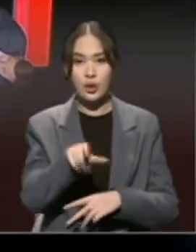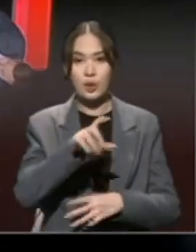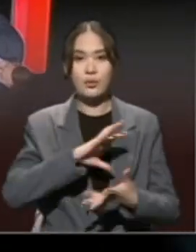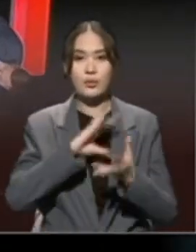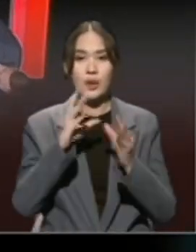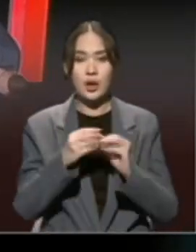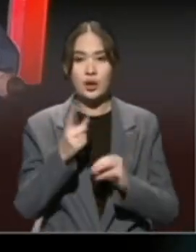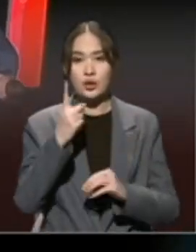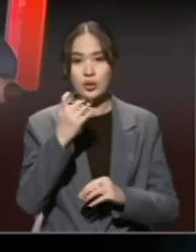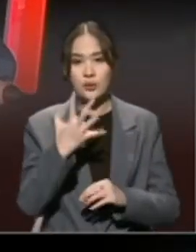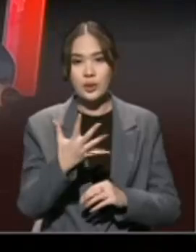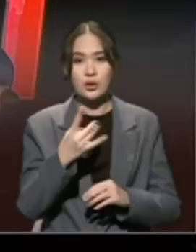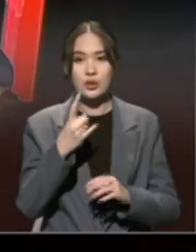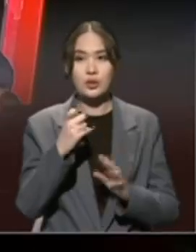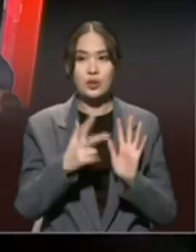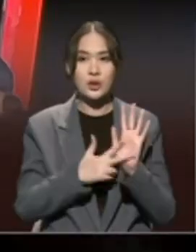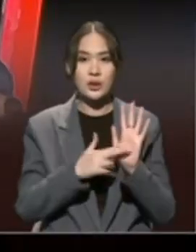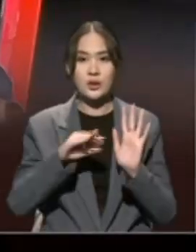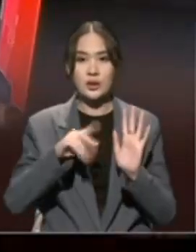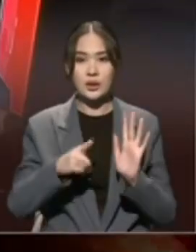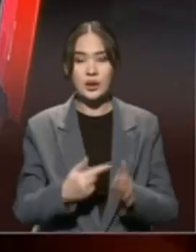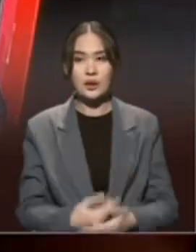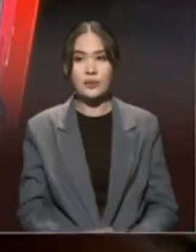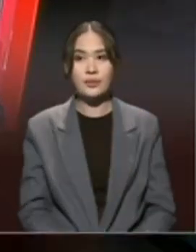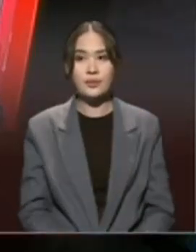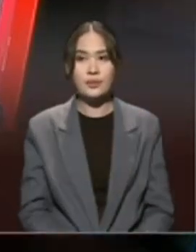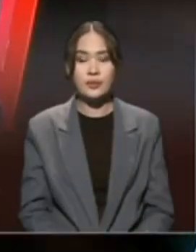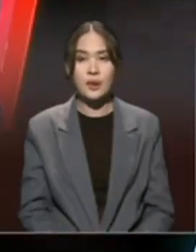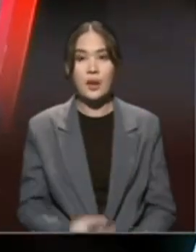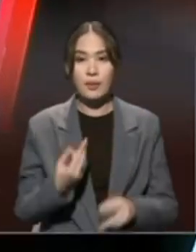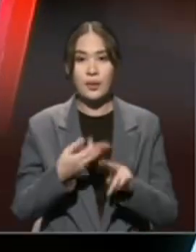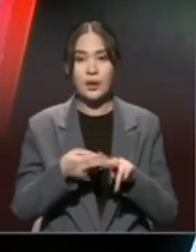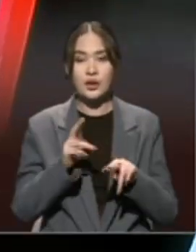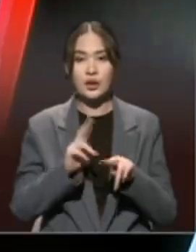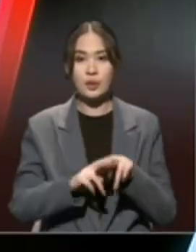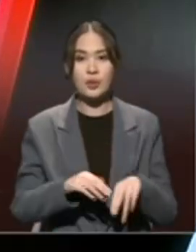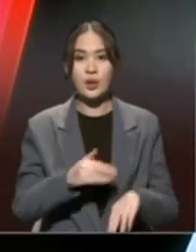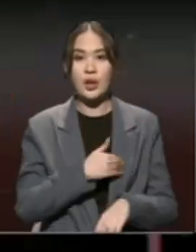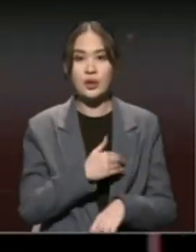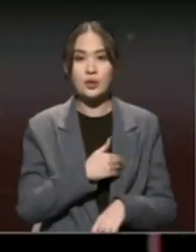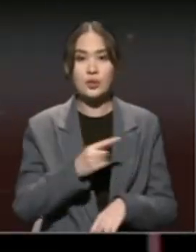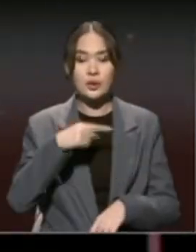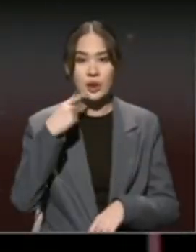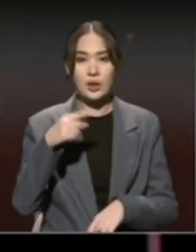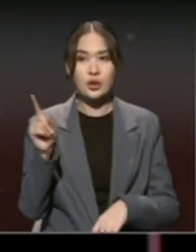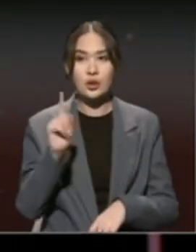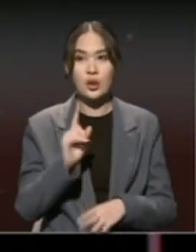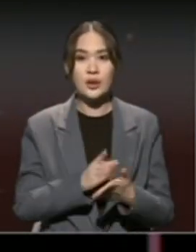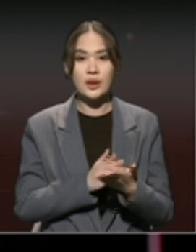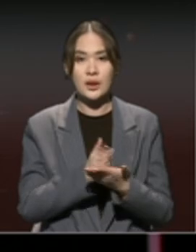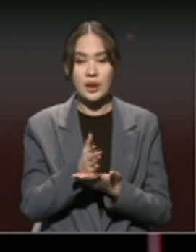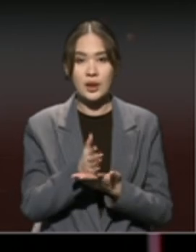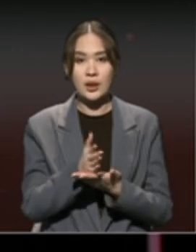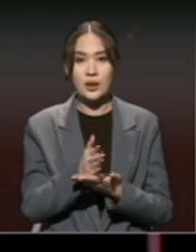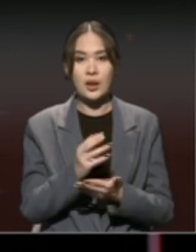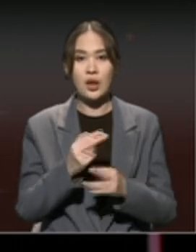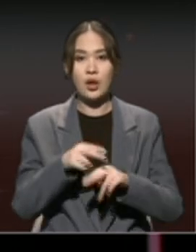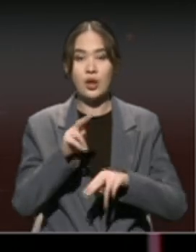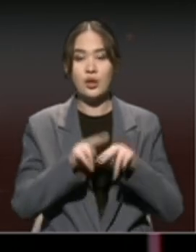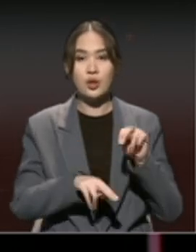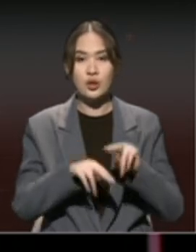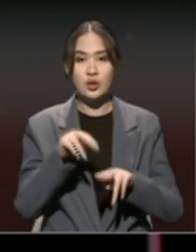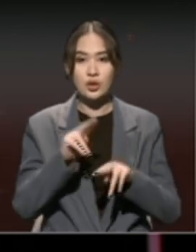келгенде 105-108 теңге болады. Көрдіңіз бе? Иә. Сондықтан да мен айтайын деп отқаным, ол тікелей мысалы